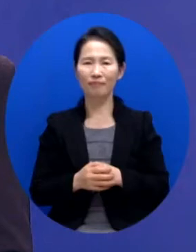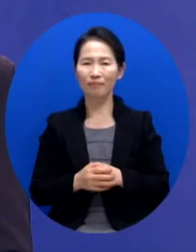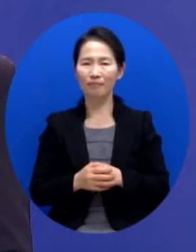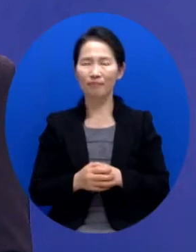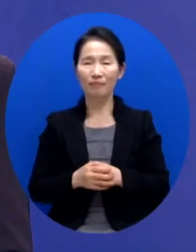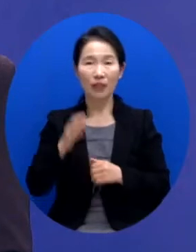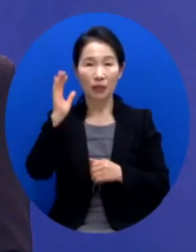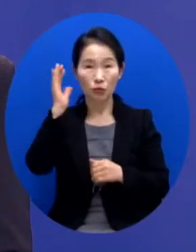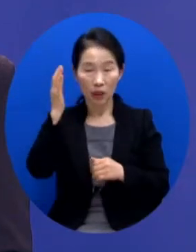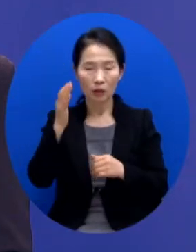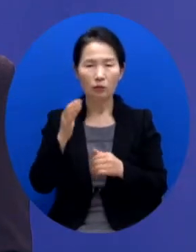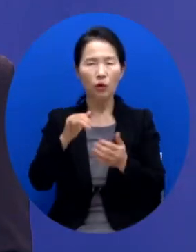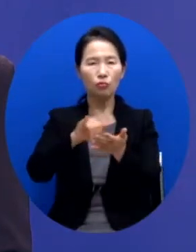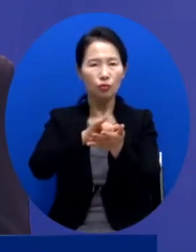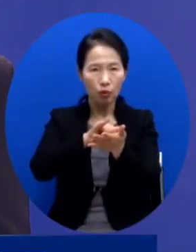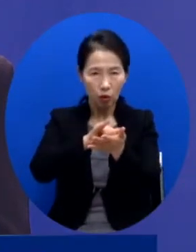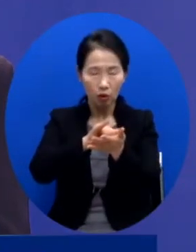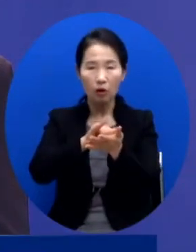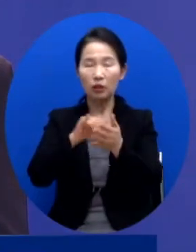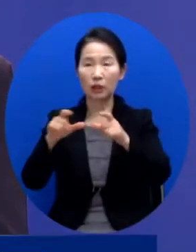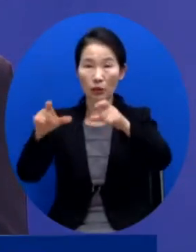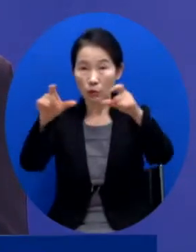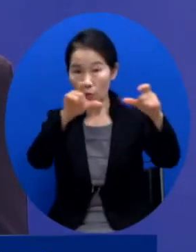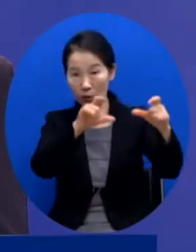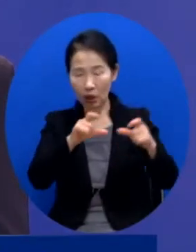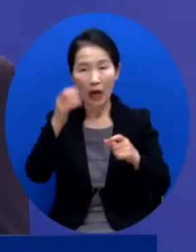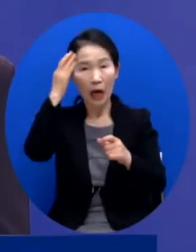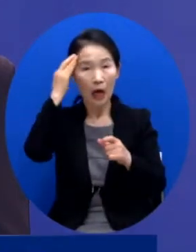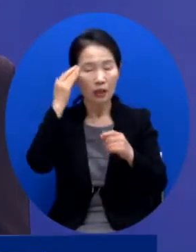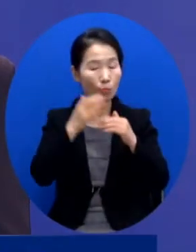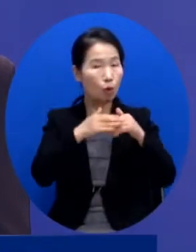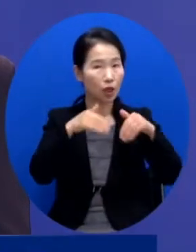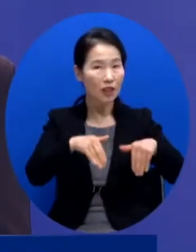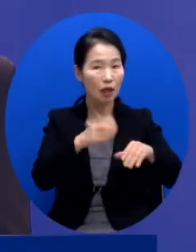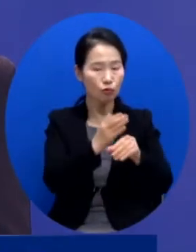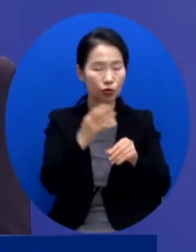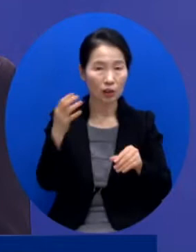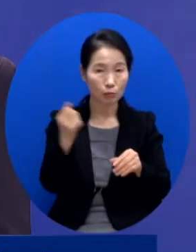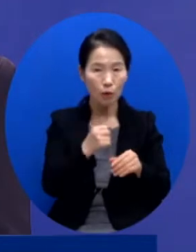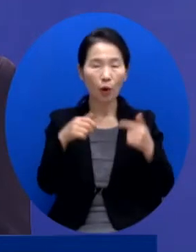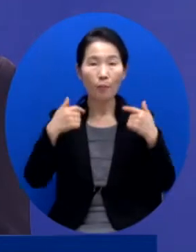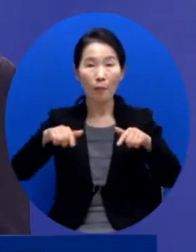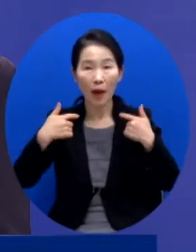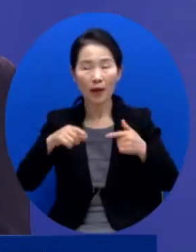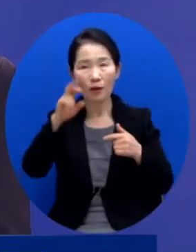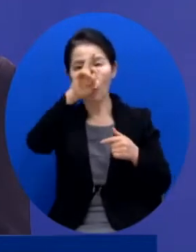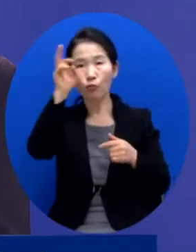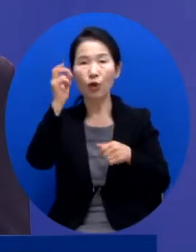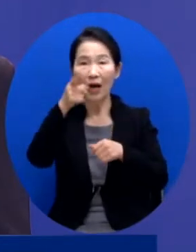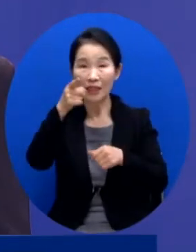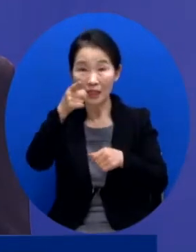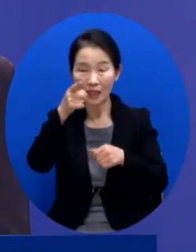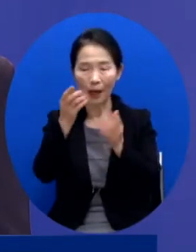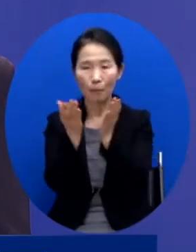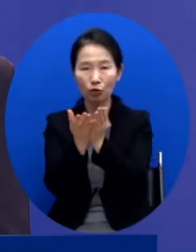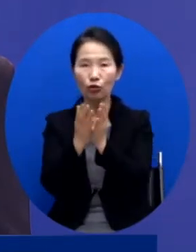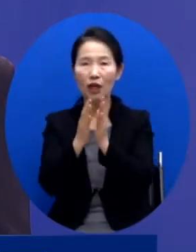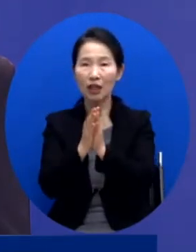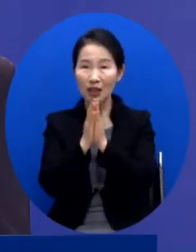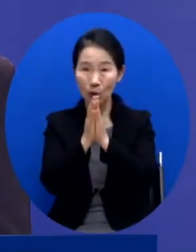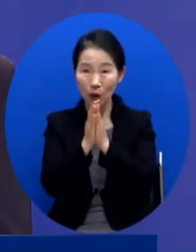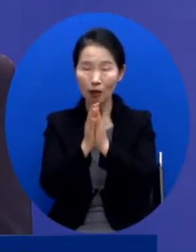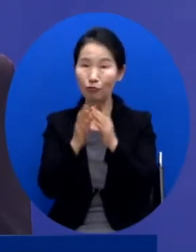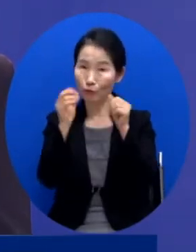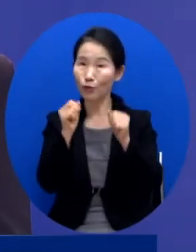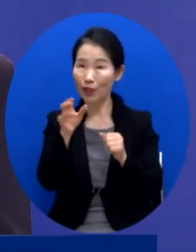최근에 뉴욕과 뉴저지 지역에서는 한인 목회자들을 중심으로 매일 오후 1시에 맞춰 기도하는 운동이 이어지고